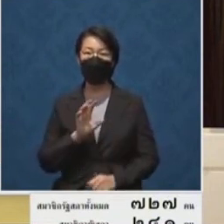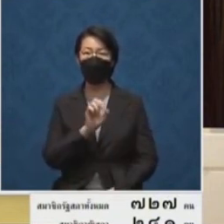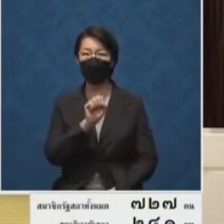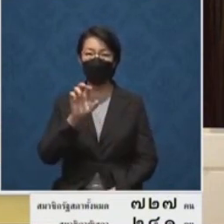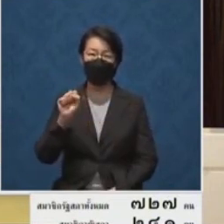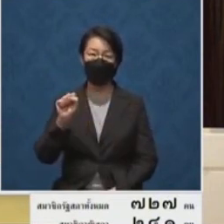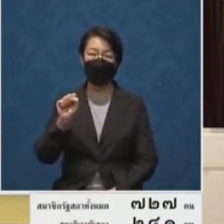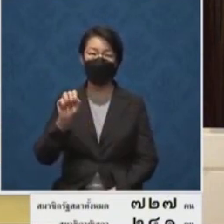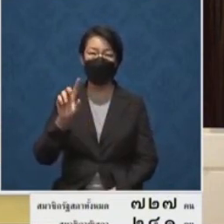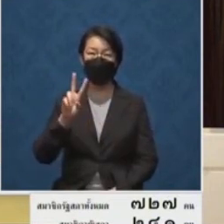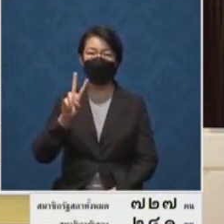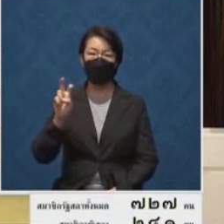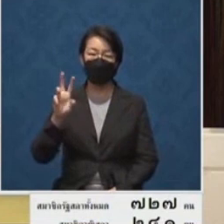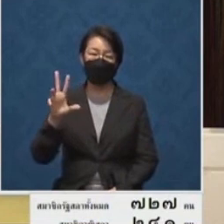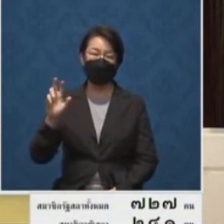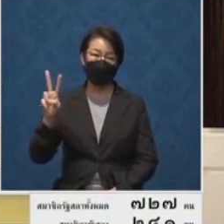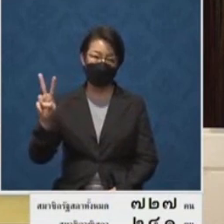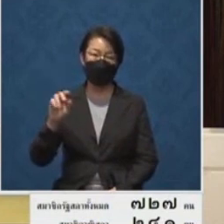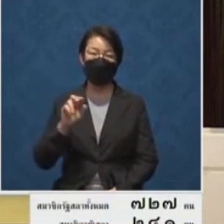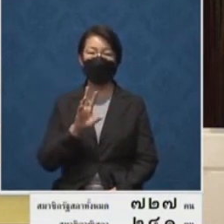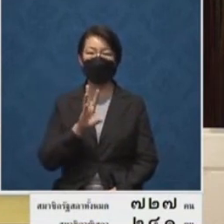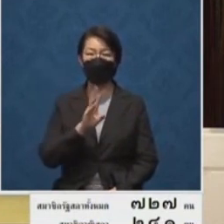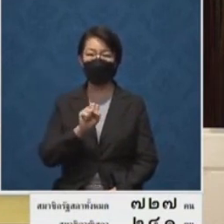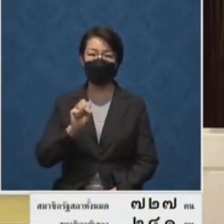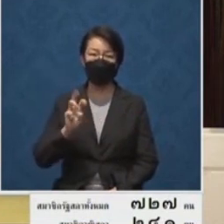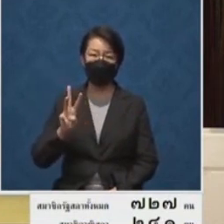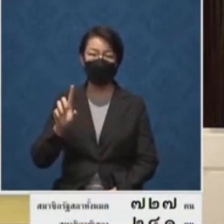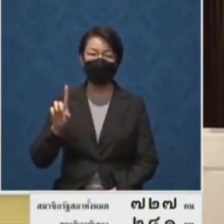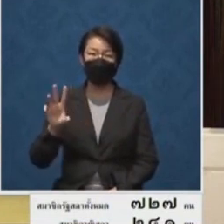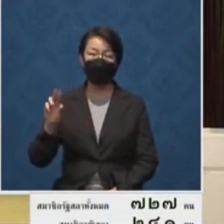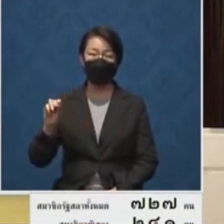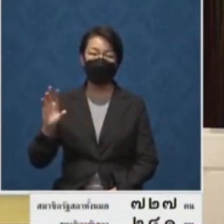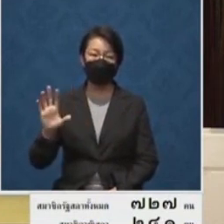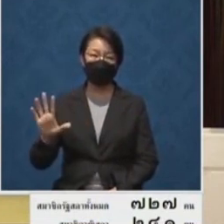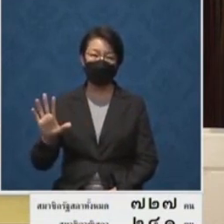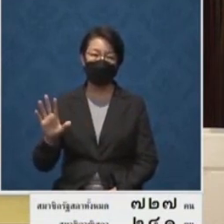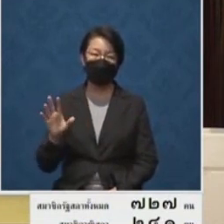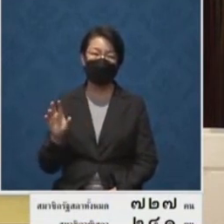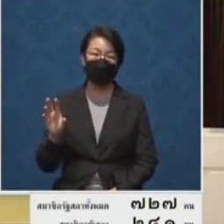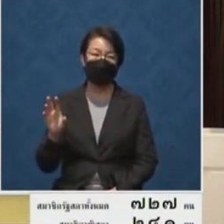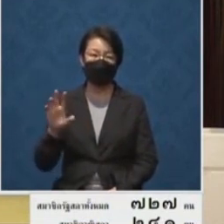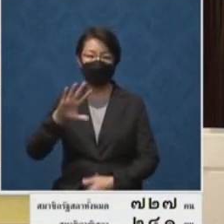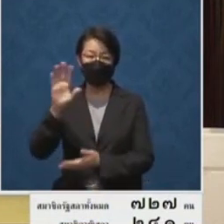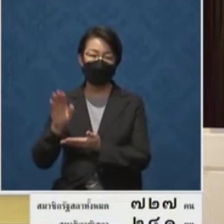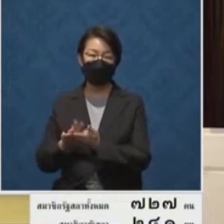356ไม่รับหลักการคะแนนสส102คะแนนส